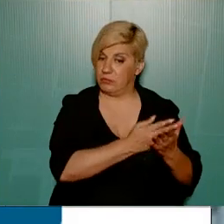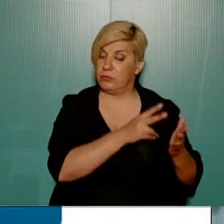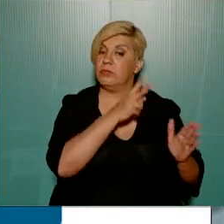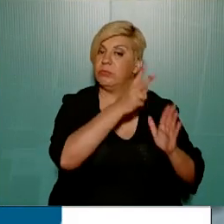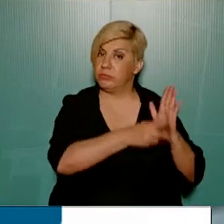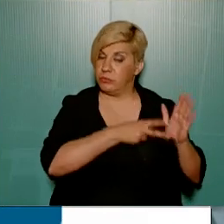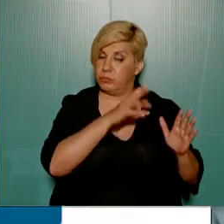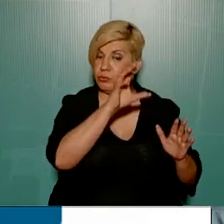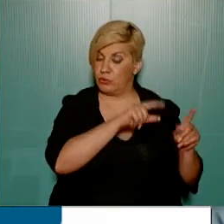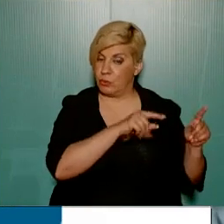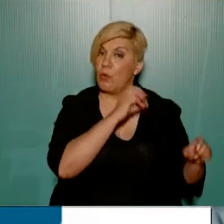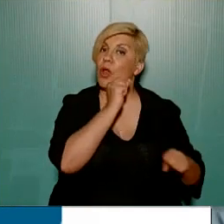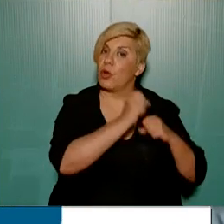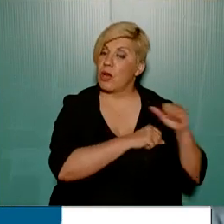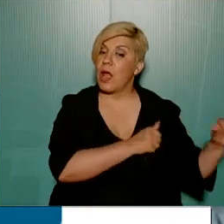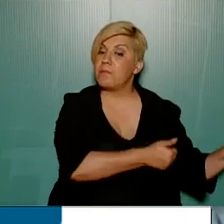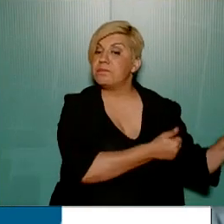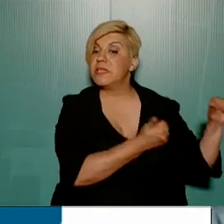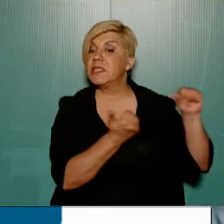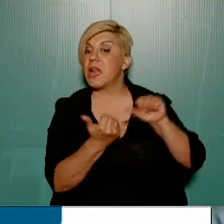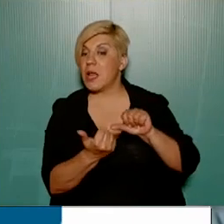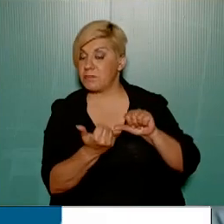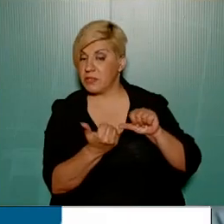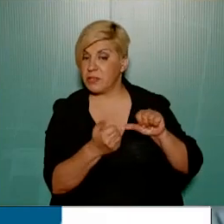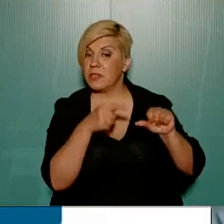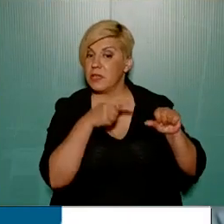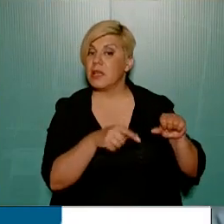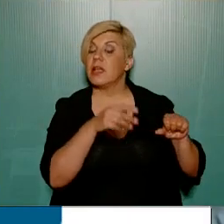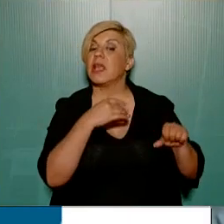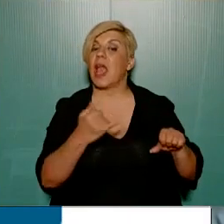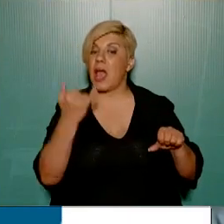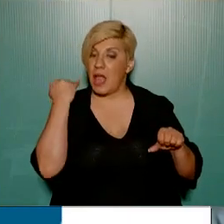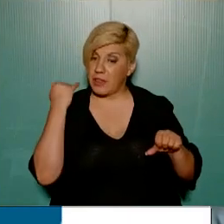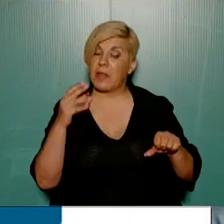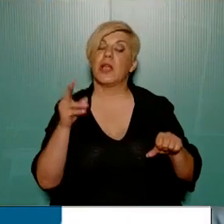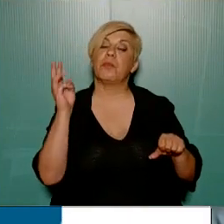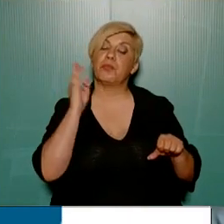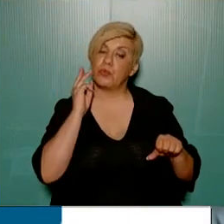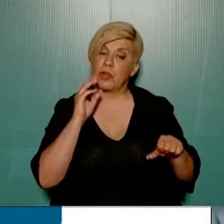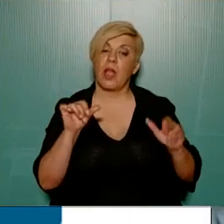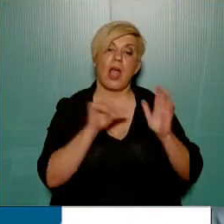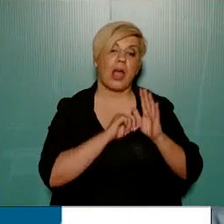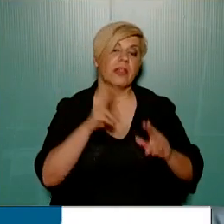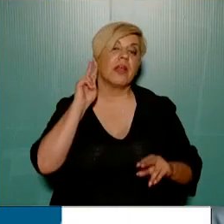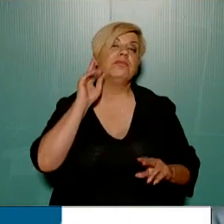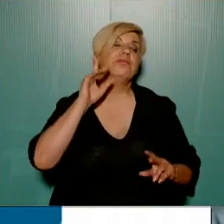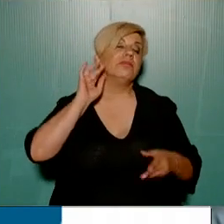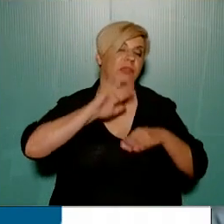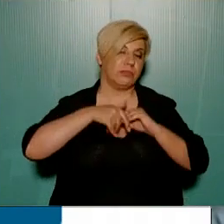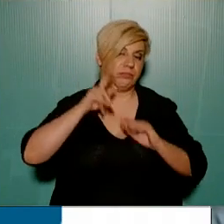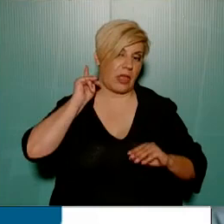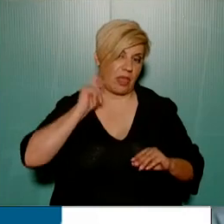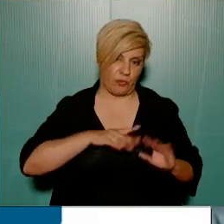μουσείου εδώ και χρόνια να επιστρέψει. Είχε γίνει επιστολή και επί Δημαρχίας Μπουτάρη, αλλά η Αθήνα κοφεύει. Ελπίζω τώρα